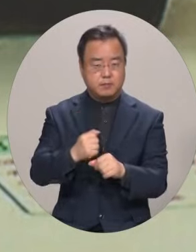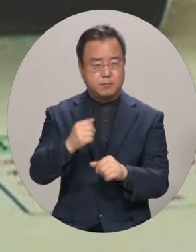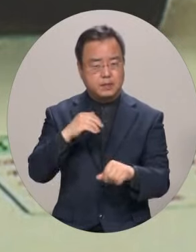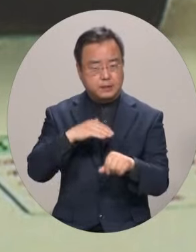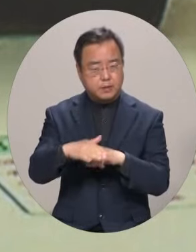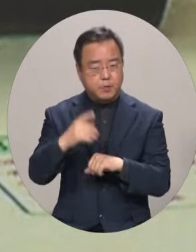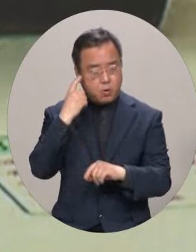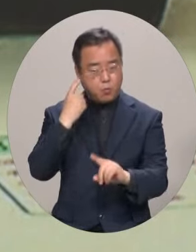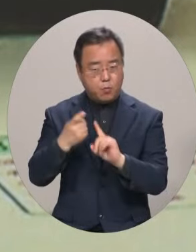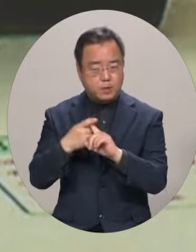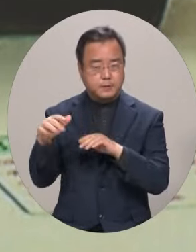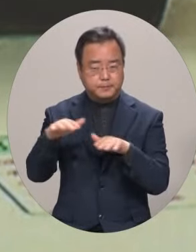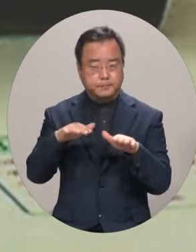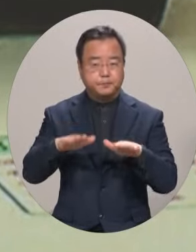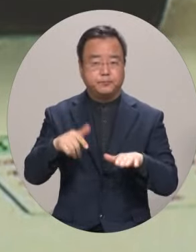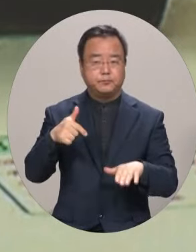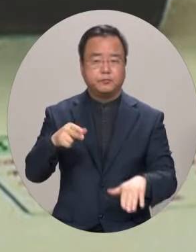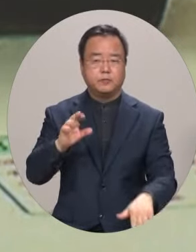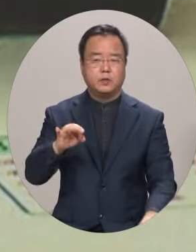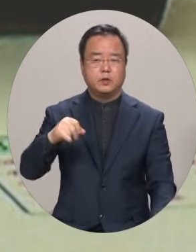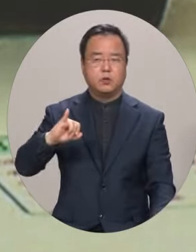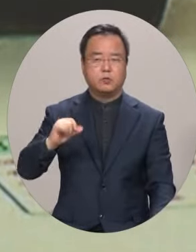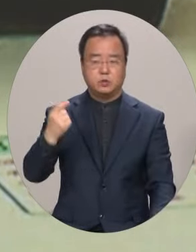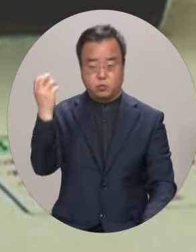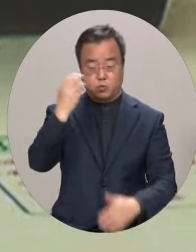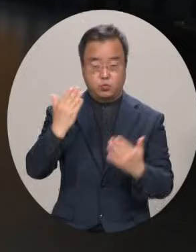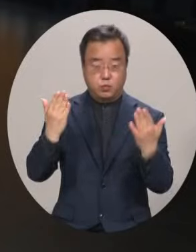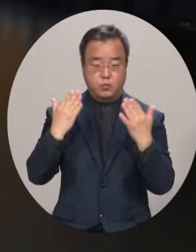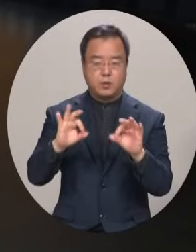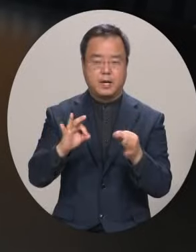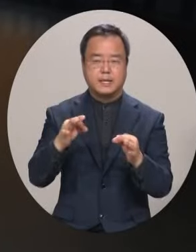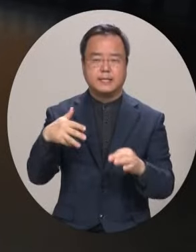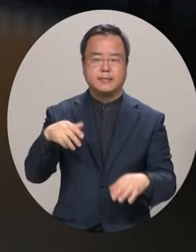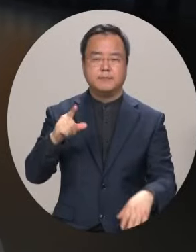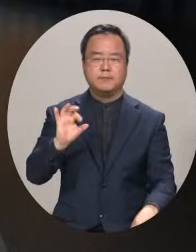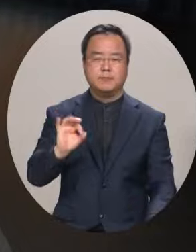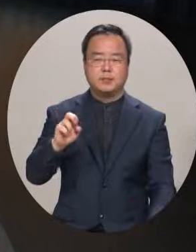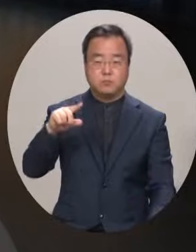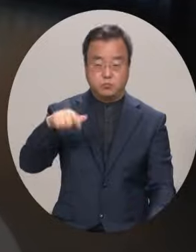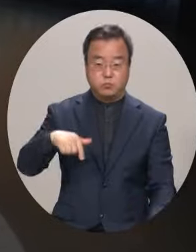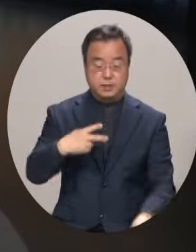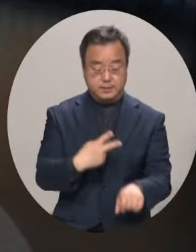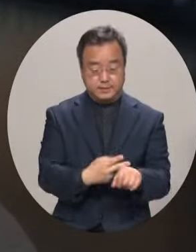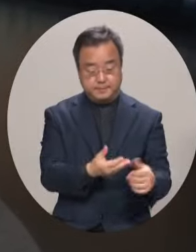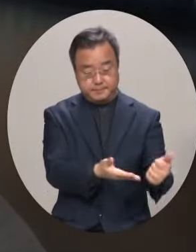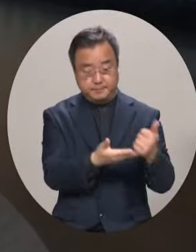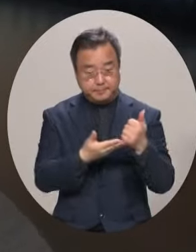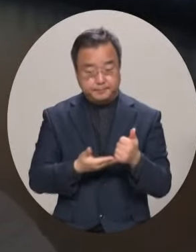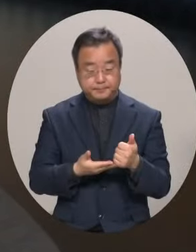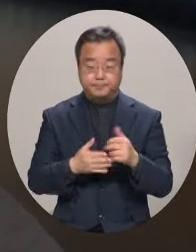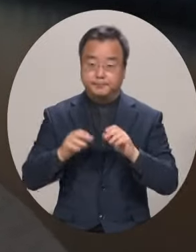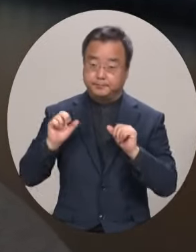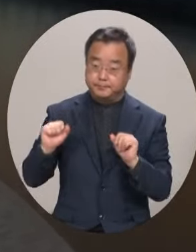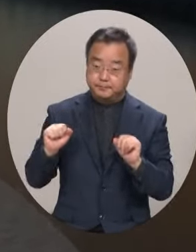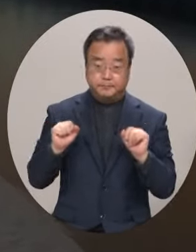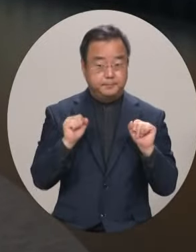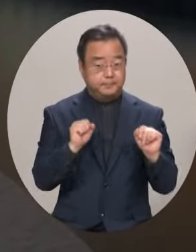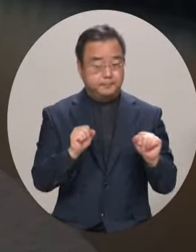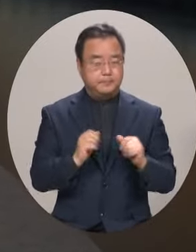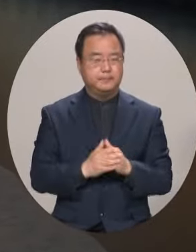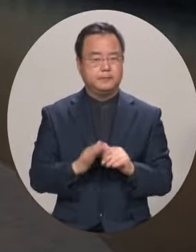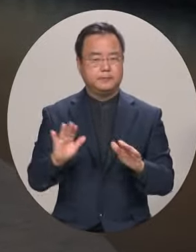서울 경신고 김창목 선생님에게 조금 더 들어보겠습니다 선생님 어서 오세요 안녕하십니까 예 이번 시험에이고 3